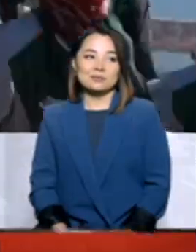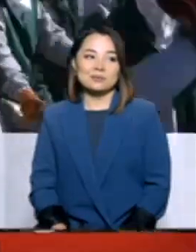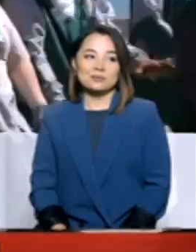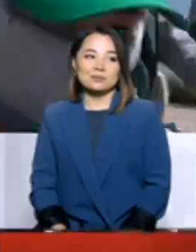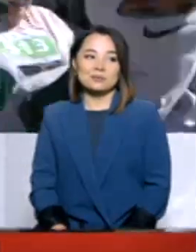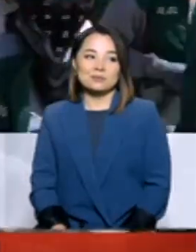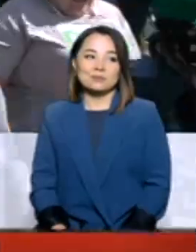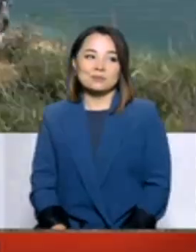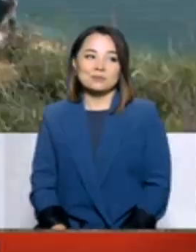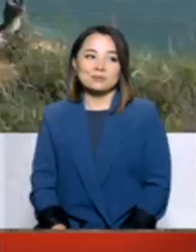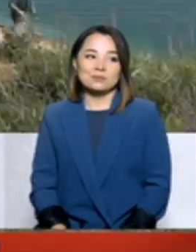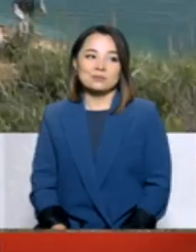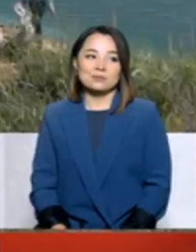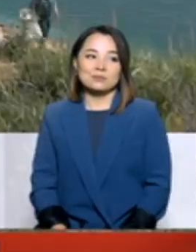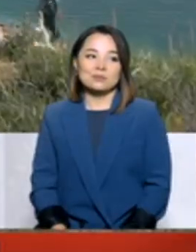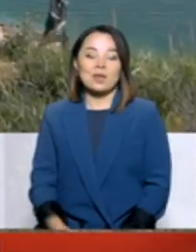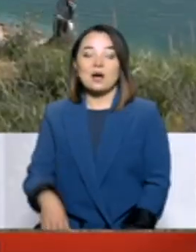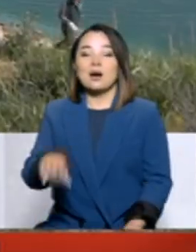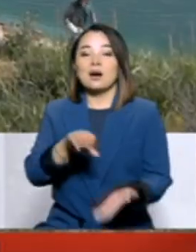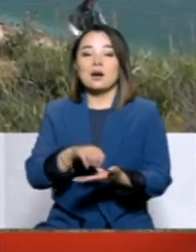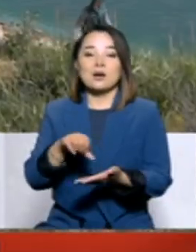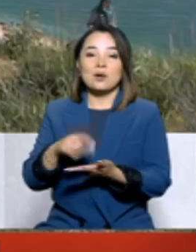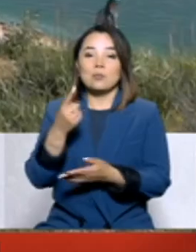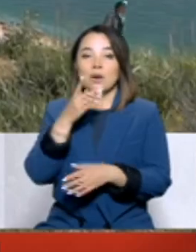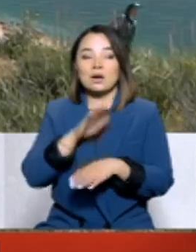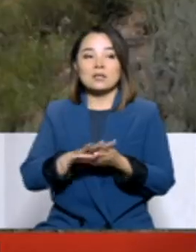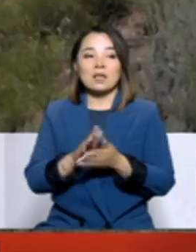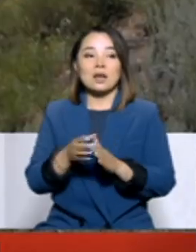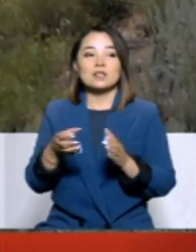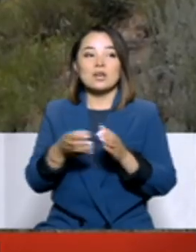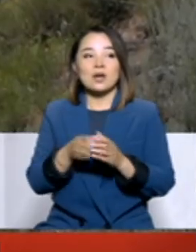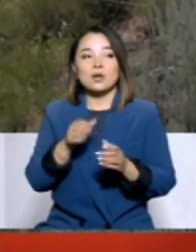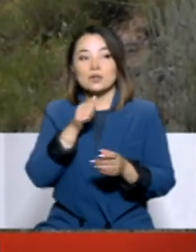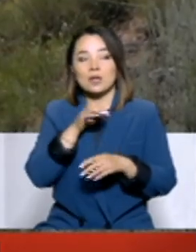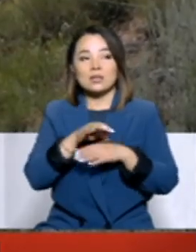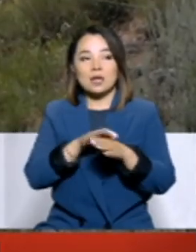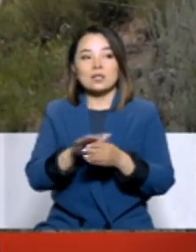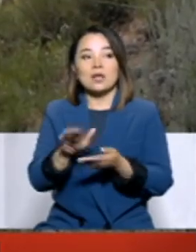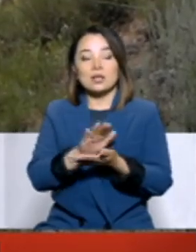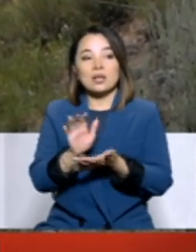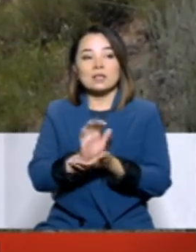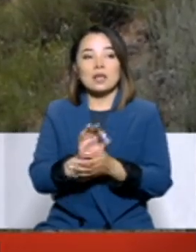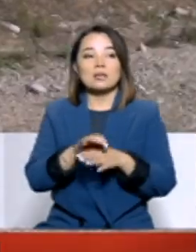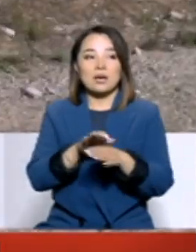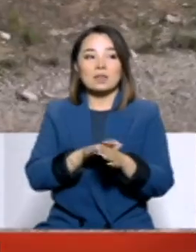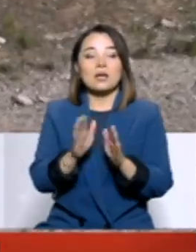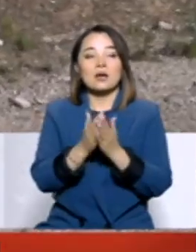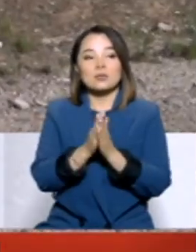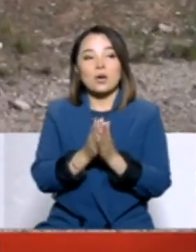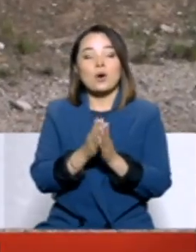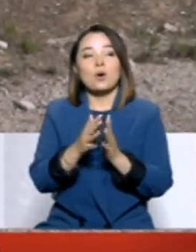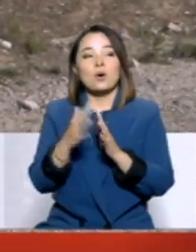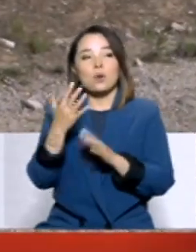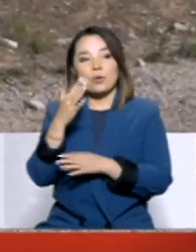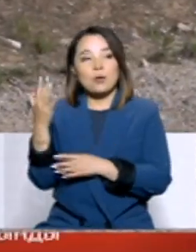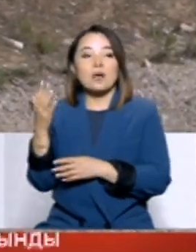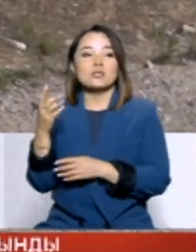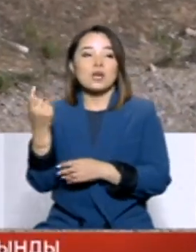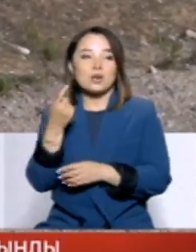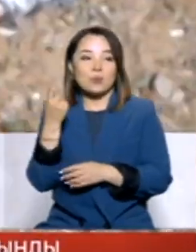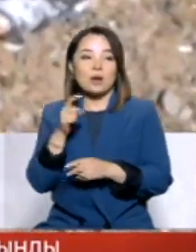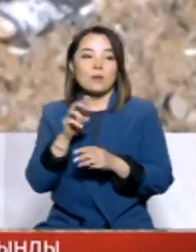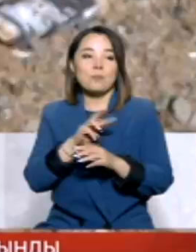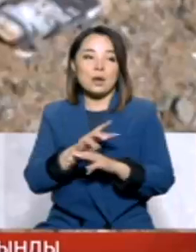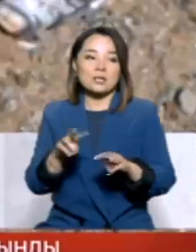4, 4, 4. Қатысушылар бір сағат ішінде жарыса жүріп, су жағалауын қоқыстан тазартып шықты. Кітапхана, орман шаруашылығы мекемелері мен